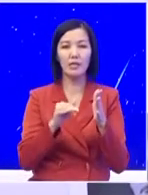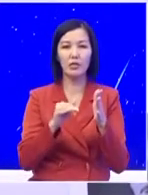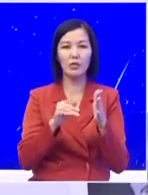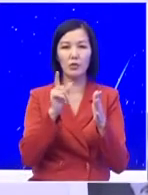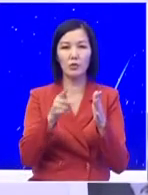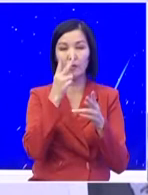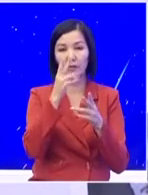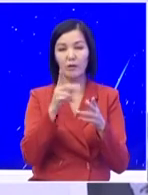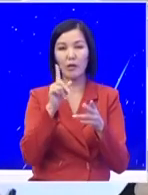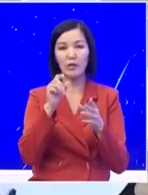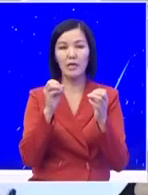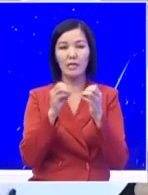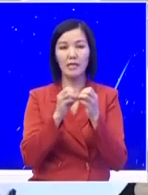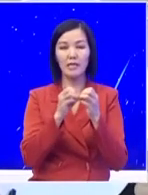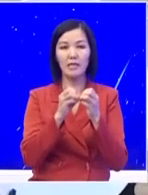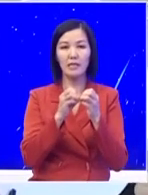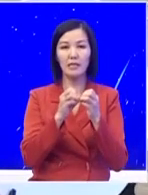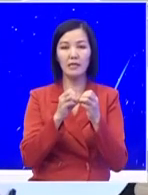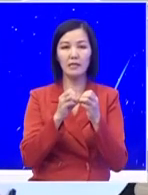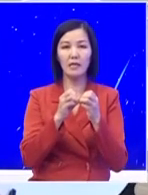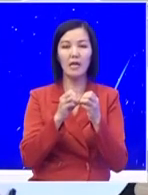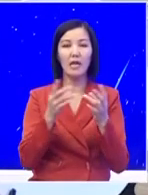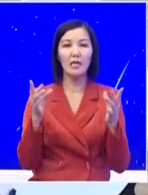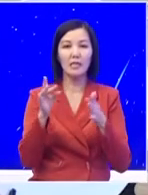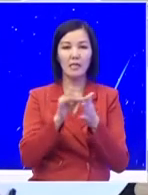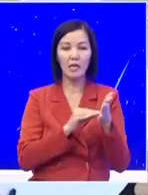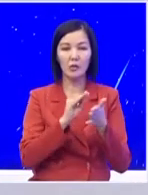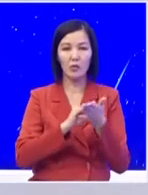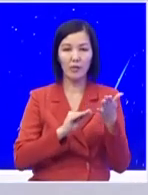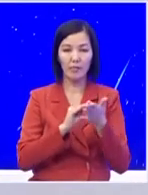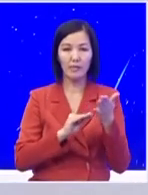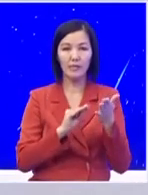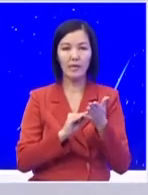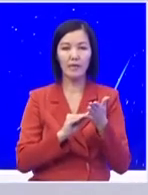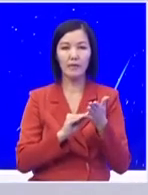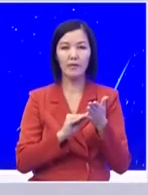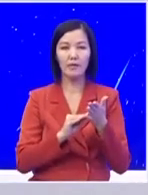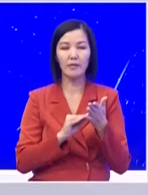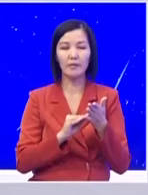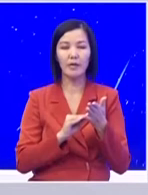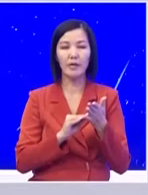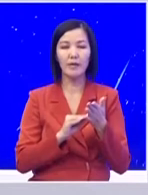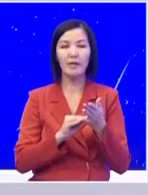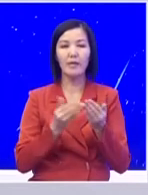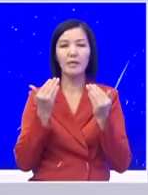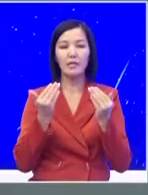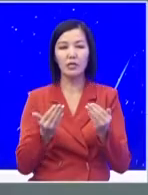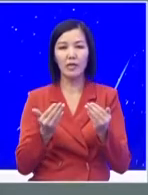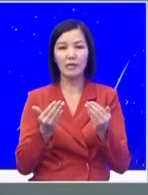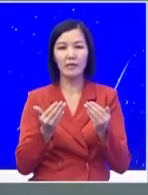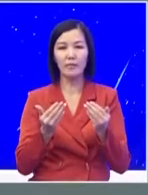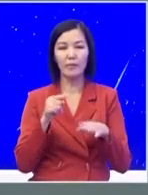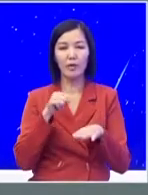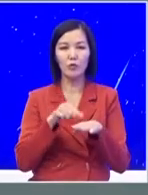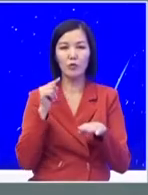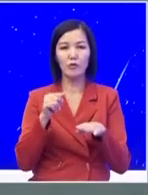и около 110 тысяч подписчиков одного только новостного портала ZTB.KZ с почти 1,5-миллионной аудиторией. Фолловеры на себе